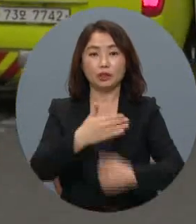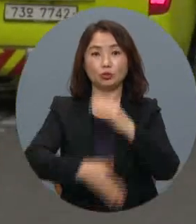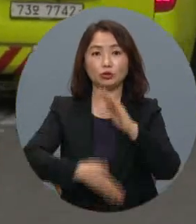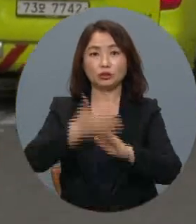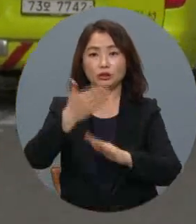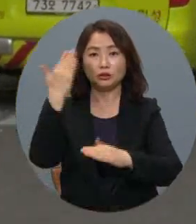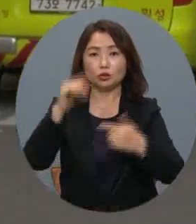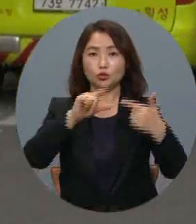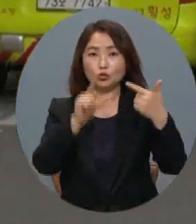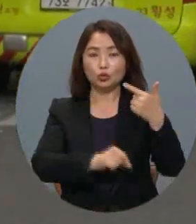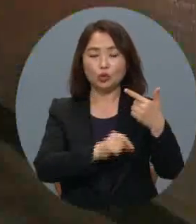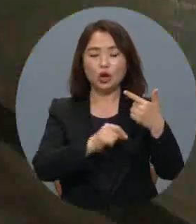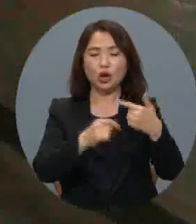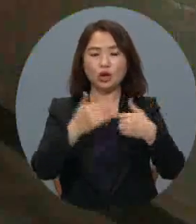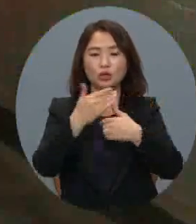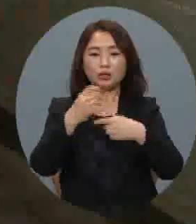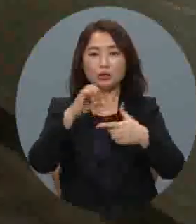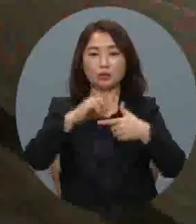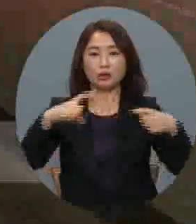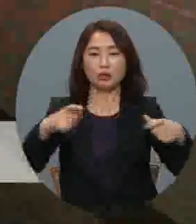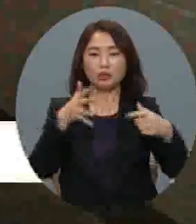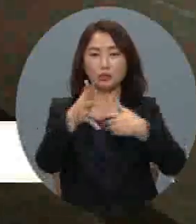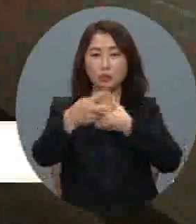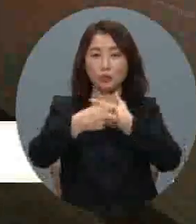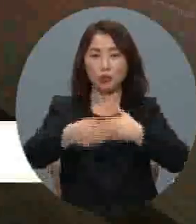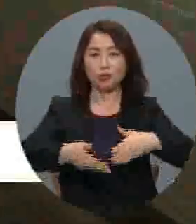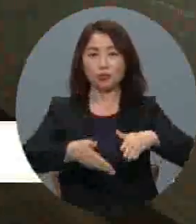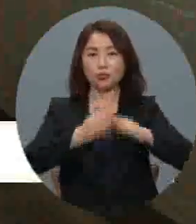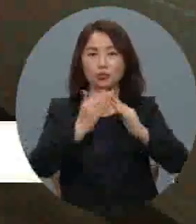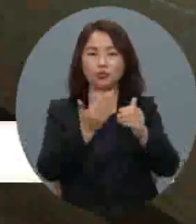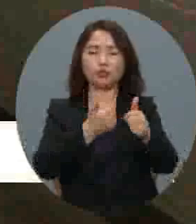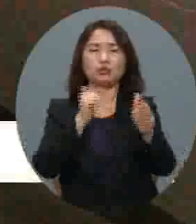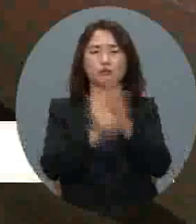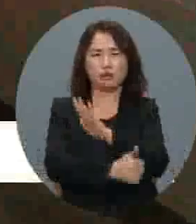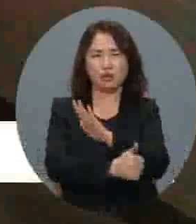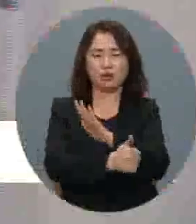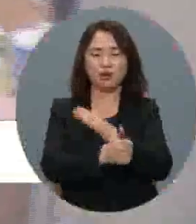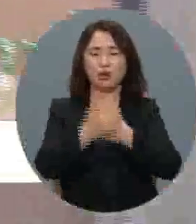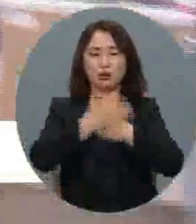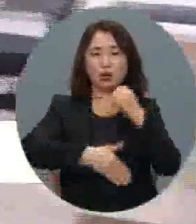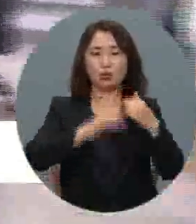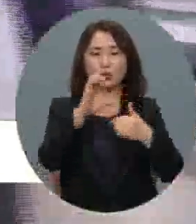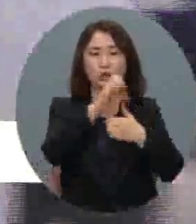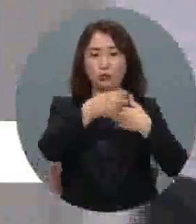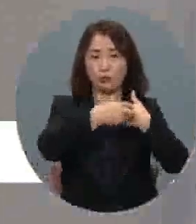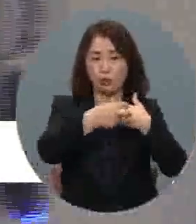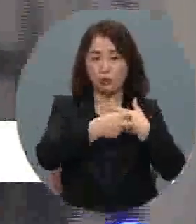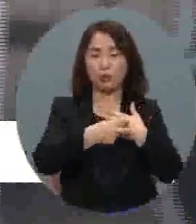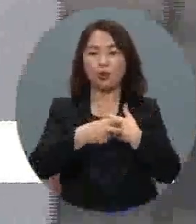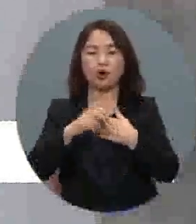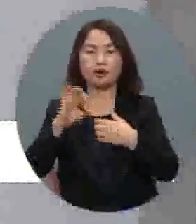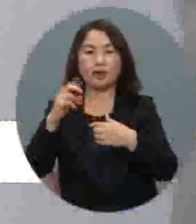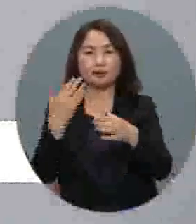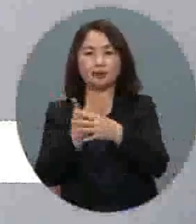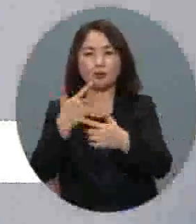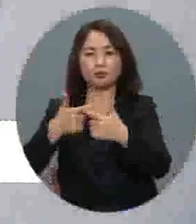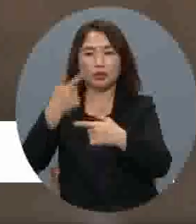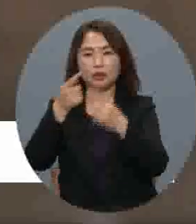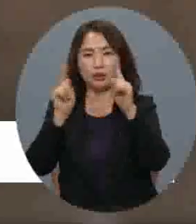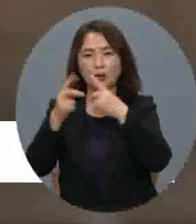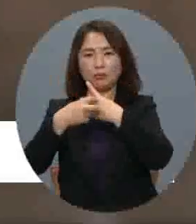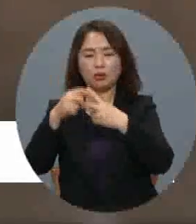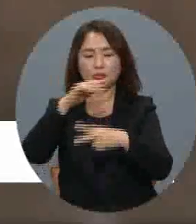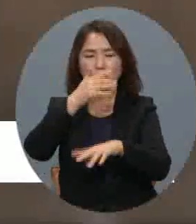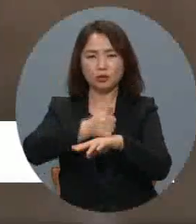대구시는 지난 6월 영남권 감염병 전문병원 유치에 실패했습니다. 대구 가톨릭대 병원이 양산 부산대